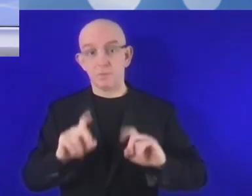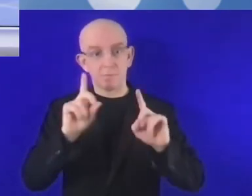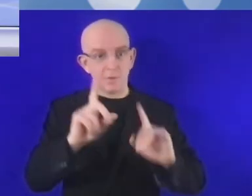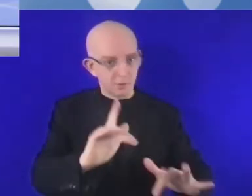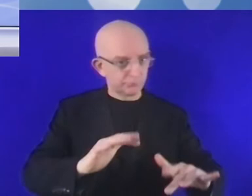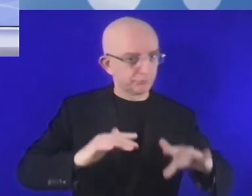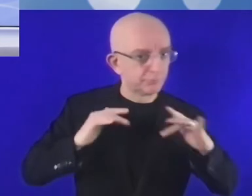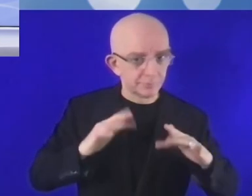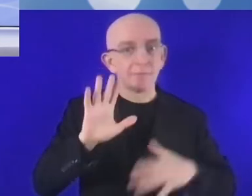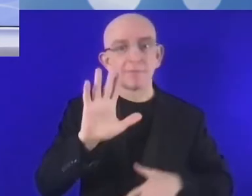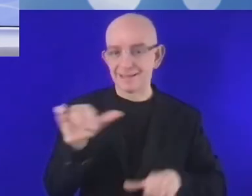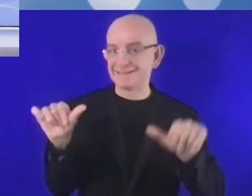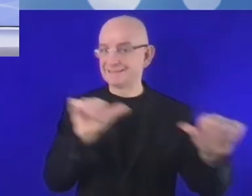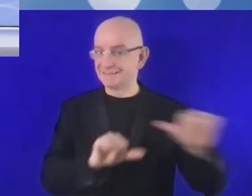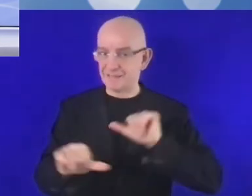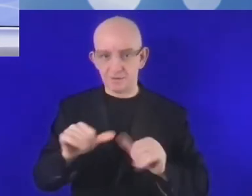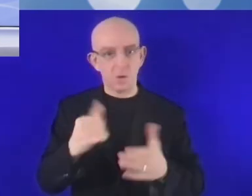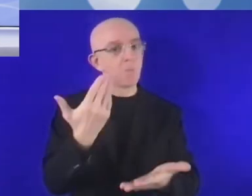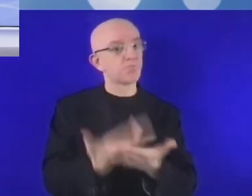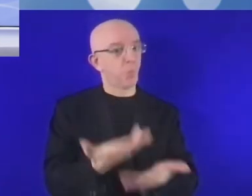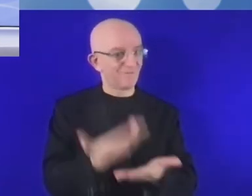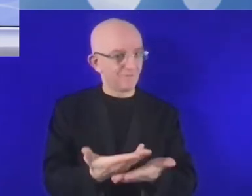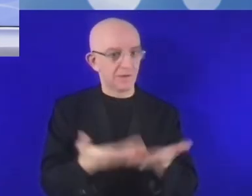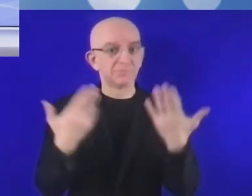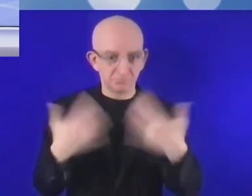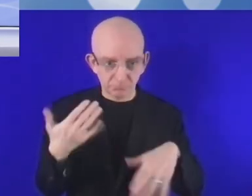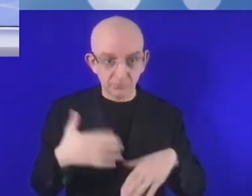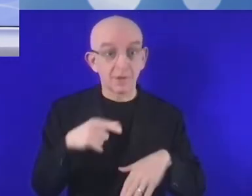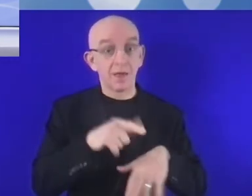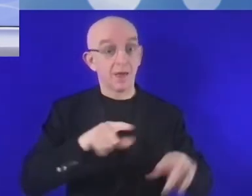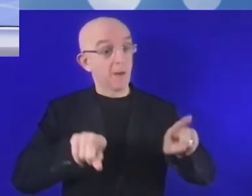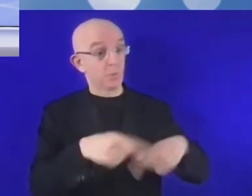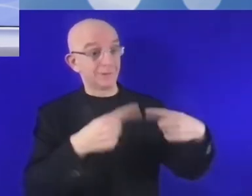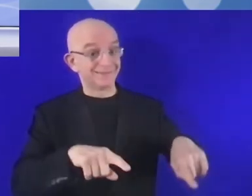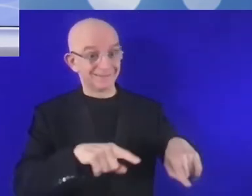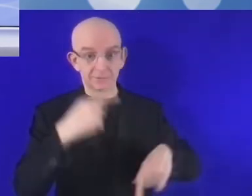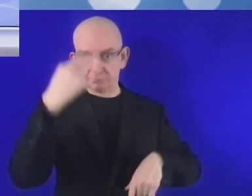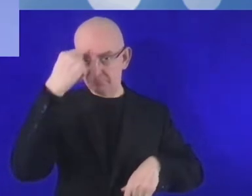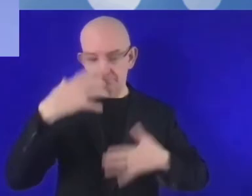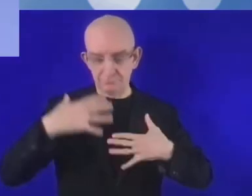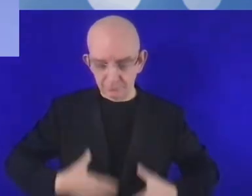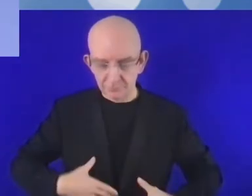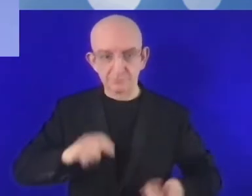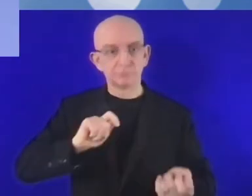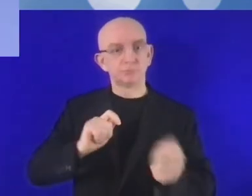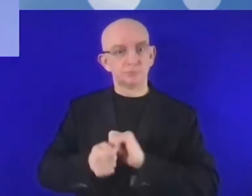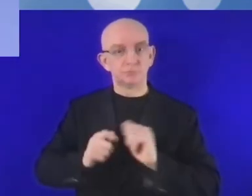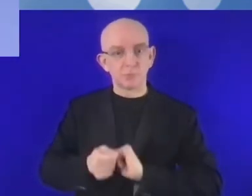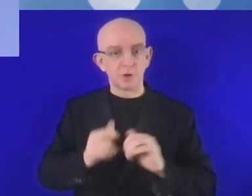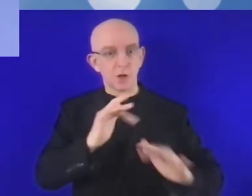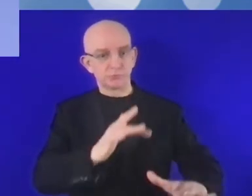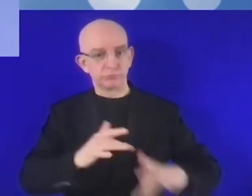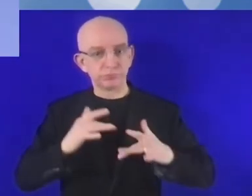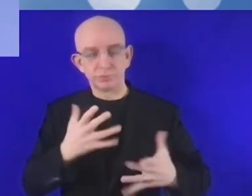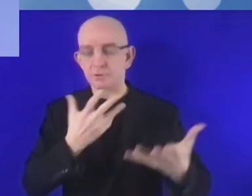الثبتة وبدون أي شك أن الموسيقى تؤثر في أجسامنا وحياتنا بشكل مباشر وخاصة الموسيقى